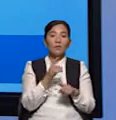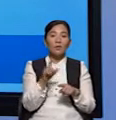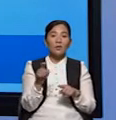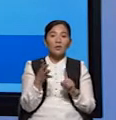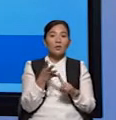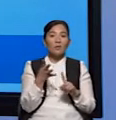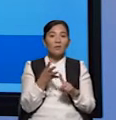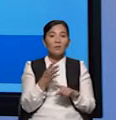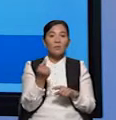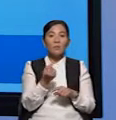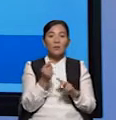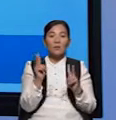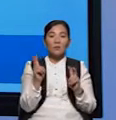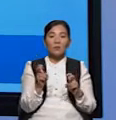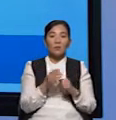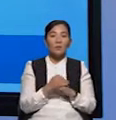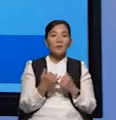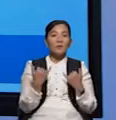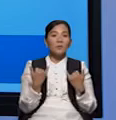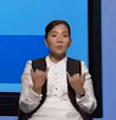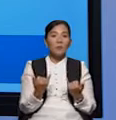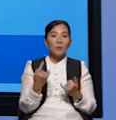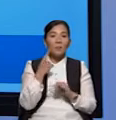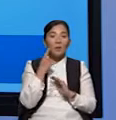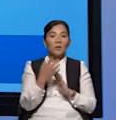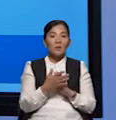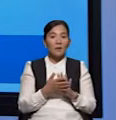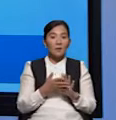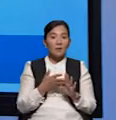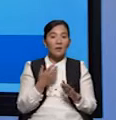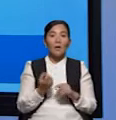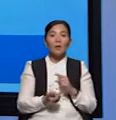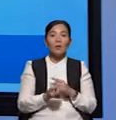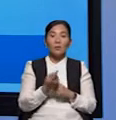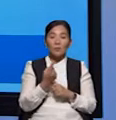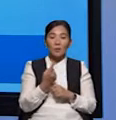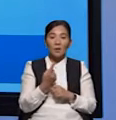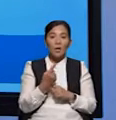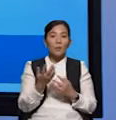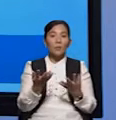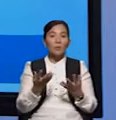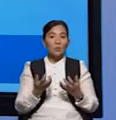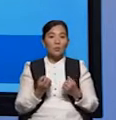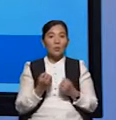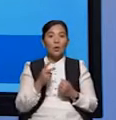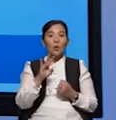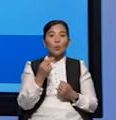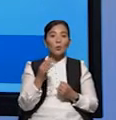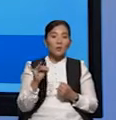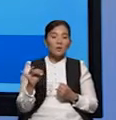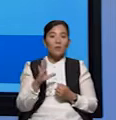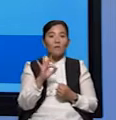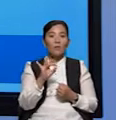текст, четвертую микротему. Теперь понятно, откуда берутся